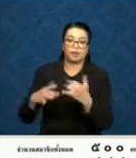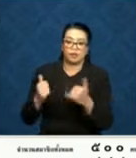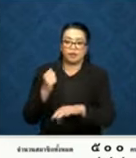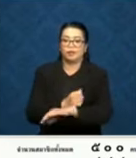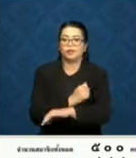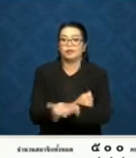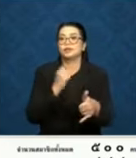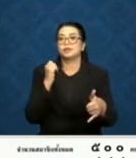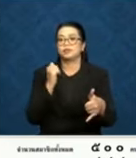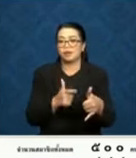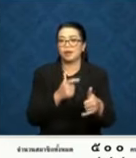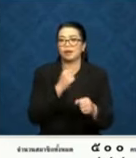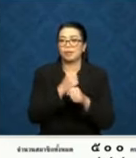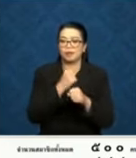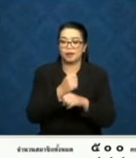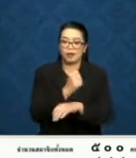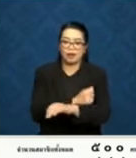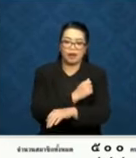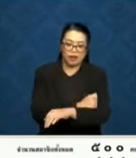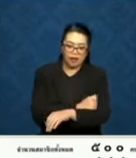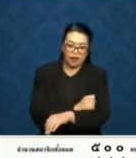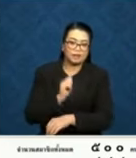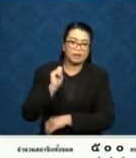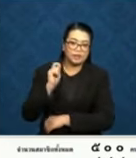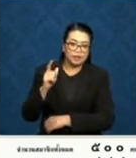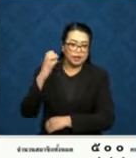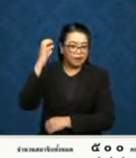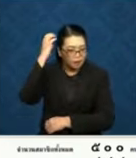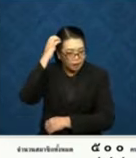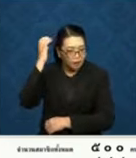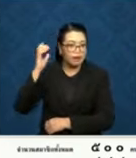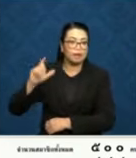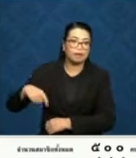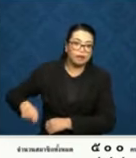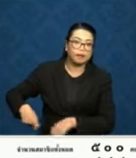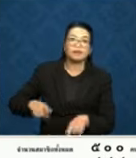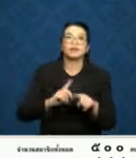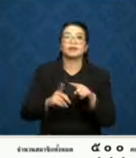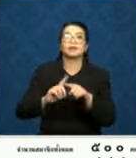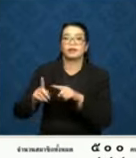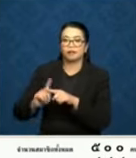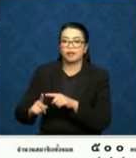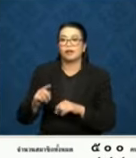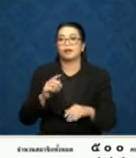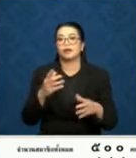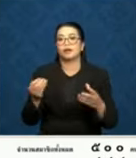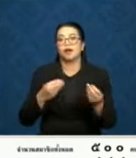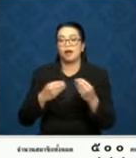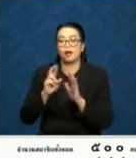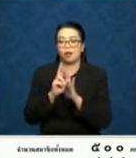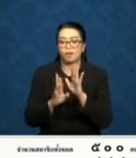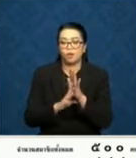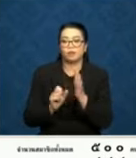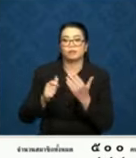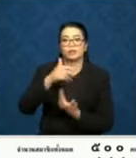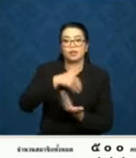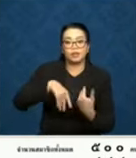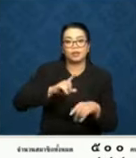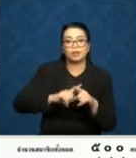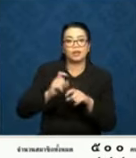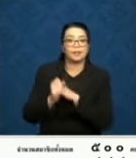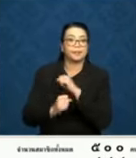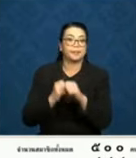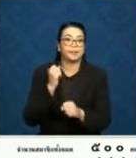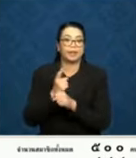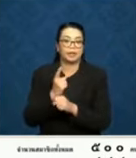้างงาน จากแงงานต่างด้านดีเราสูญเสียดุ่น แต่เราได้ระบบเศรษฐิกษสุมากปีหนึ